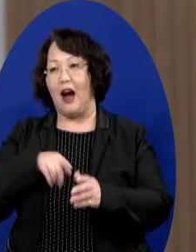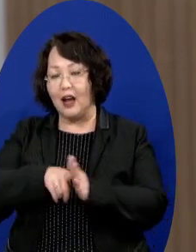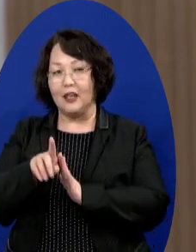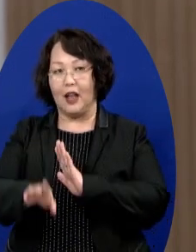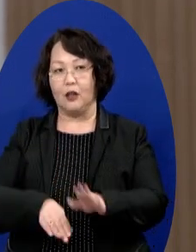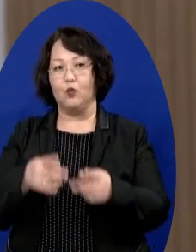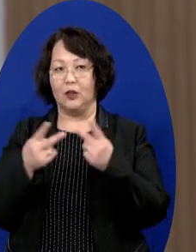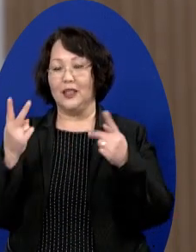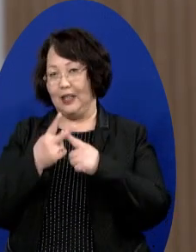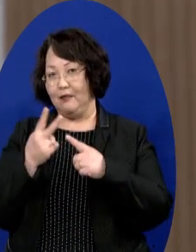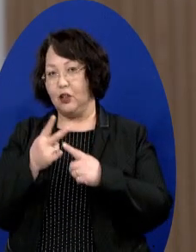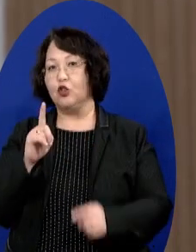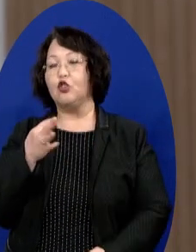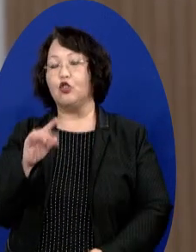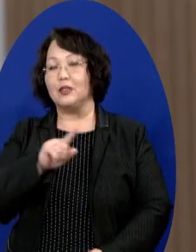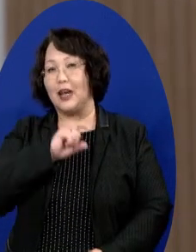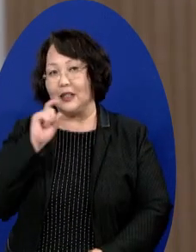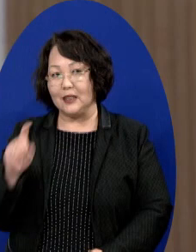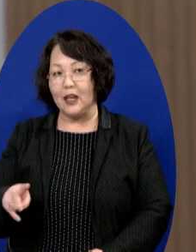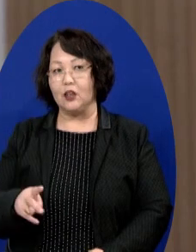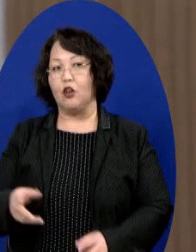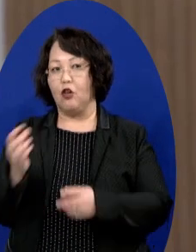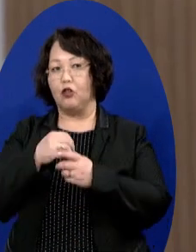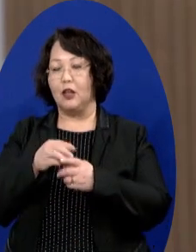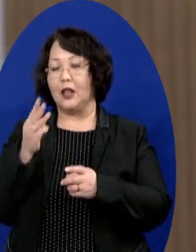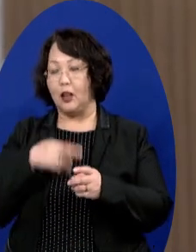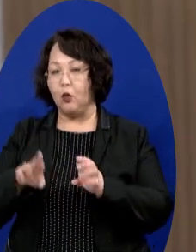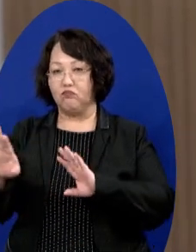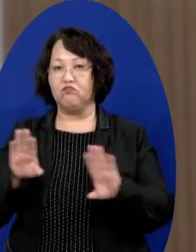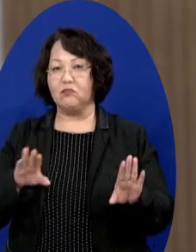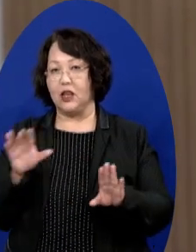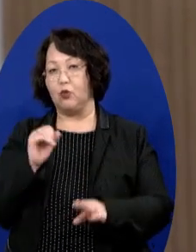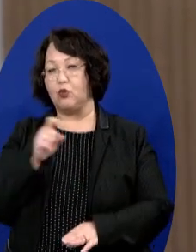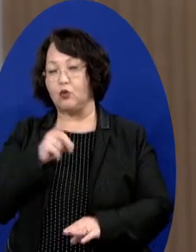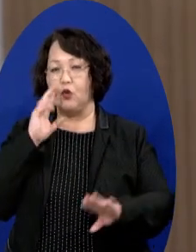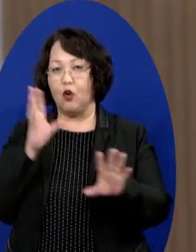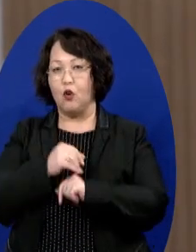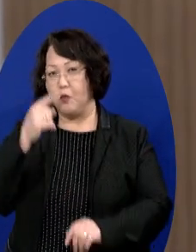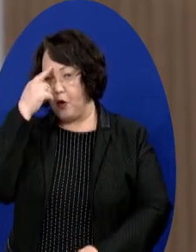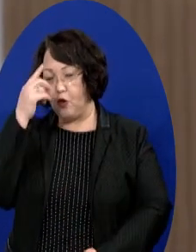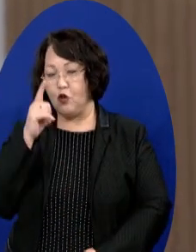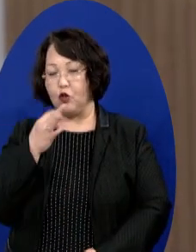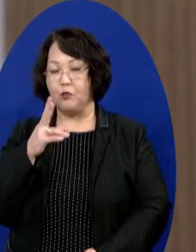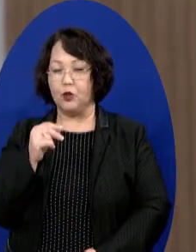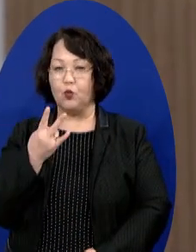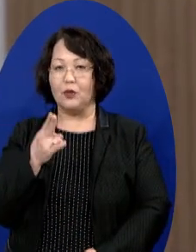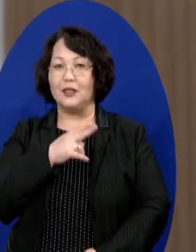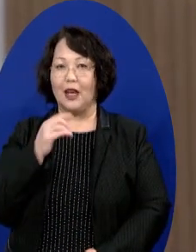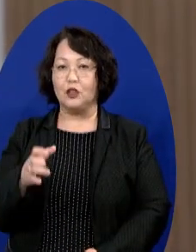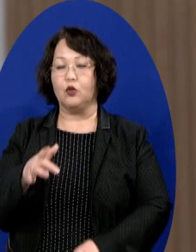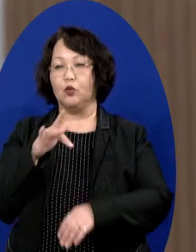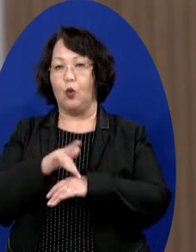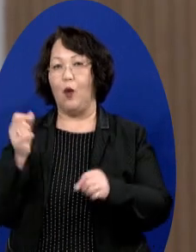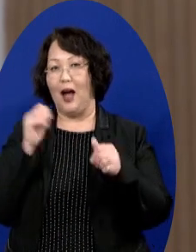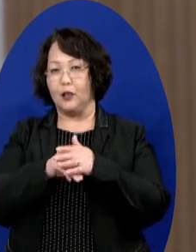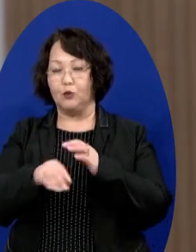үндэсний телевиз хөрөнгийн зах зээлийн оролцогч талууд болох санхүүгийн зохицуулах хороо Монголын хөрөнгийн бирж үндсаасны төвлөрсөн хадгаламжийн